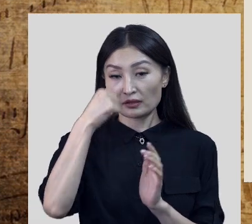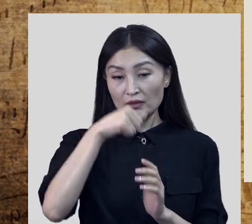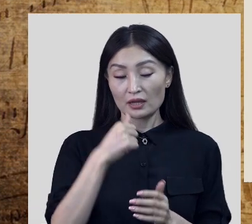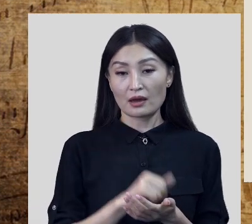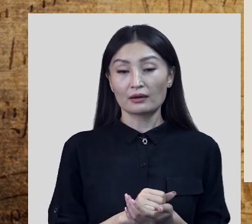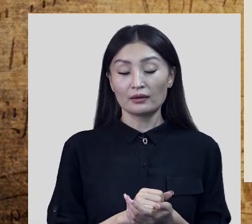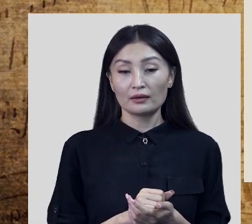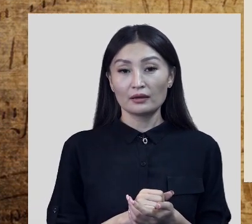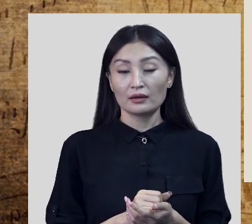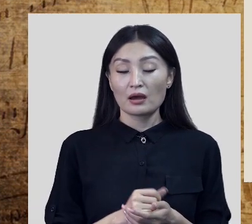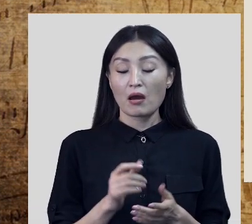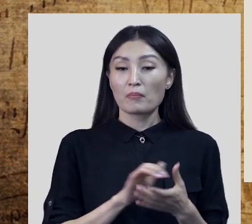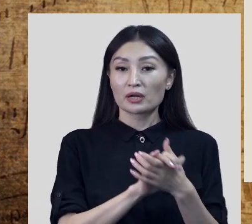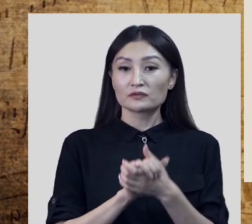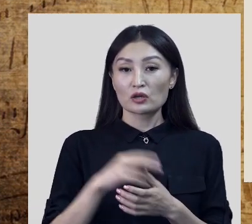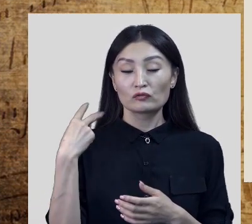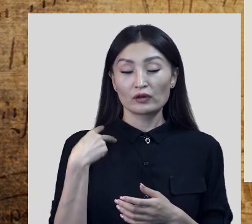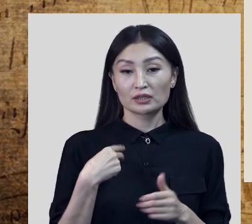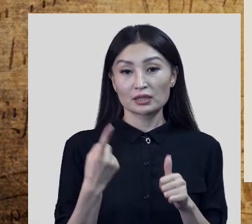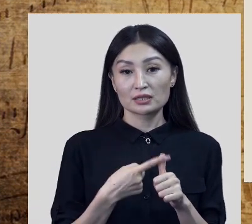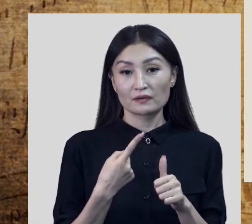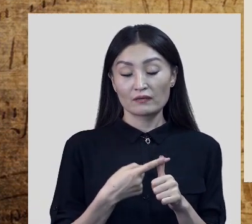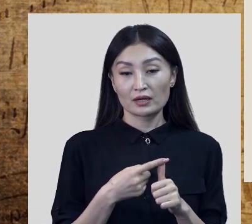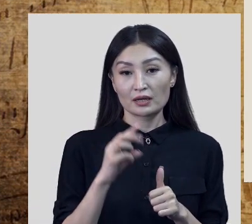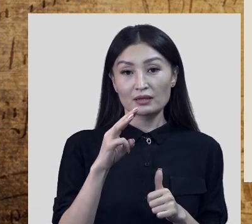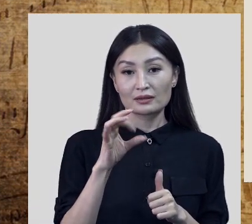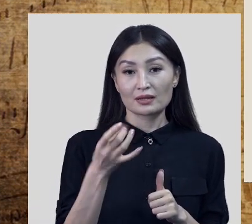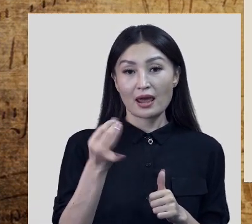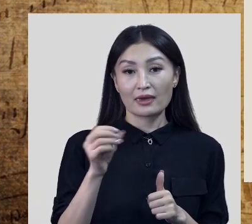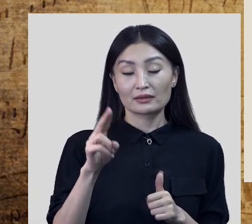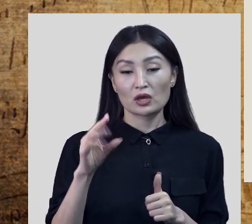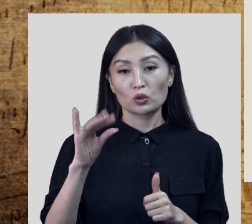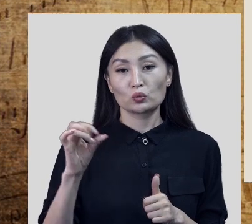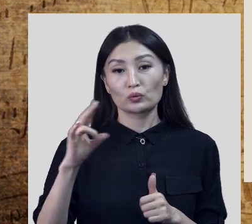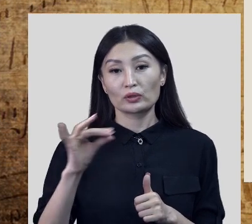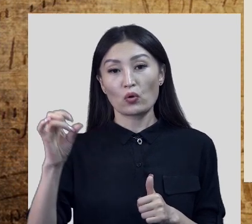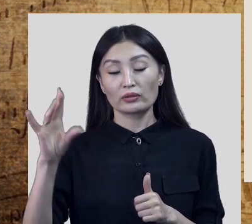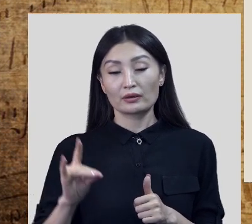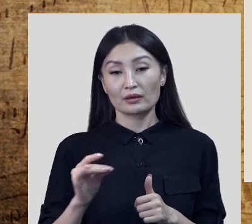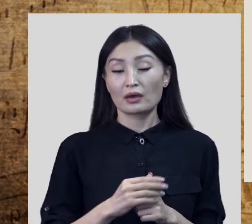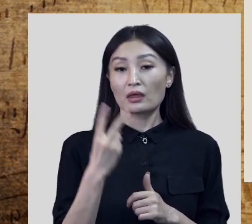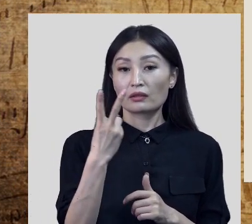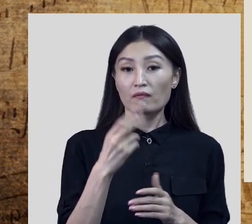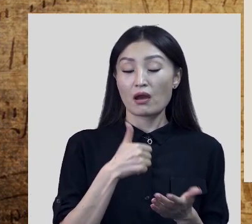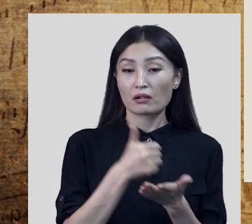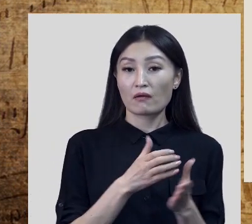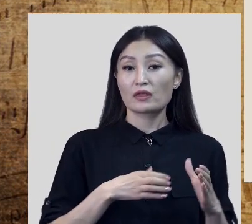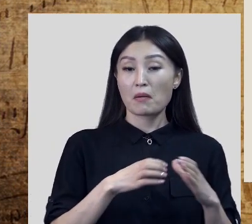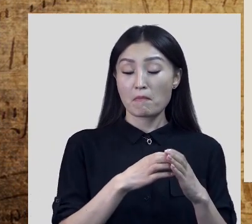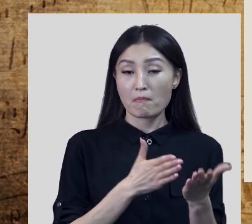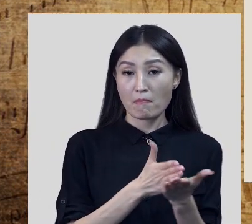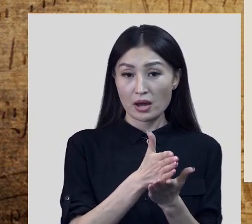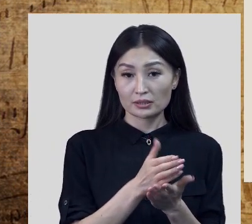годах профсоюзы великобритании назывались trade unions две основные политические партии